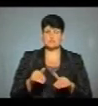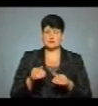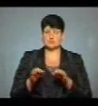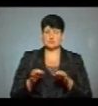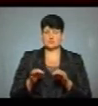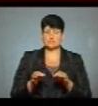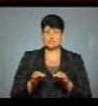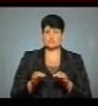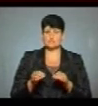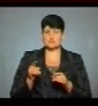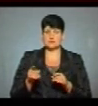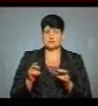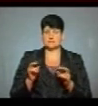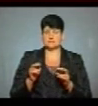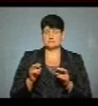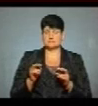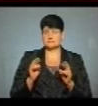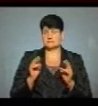про визнання її нікчемною.